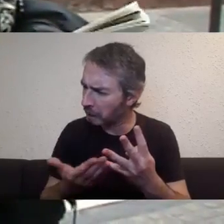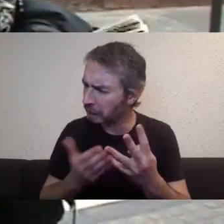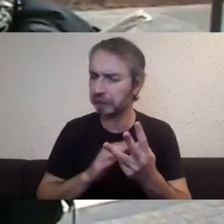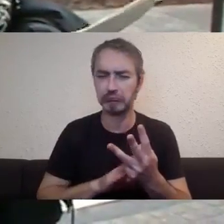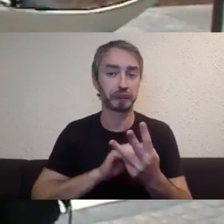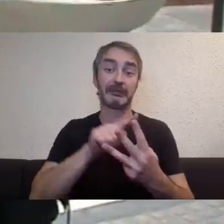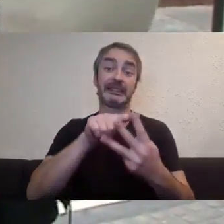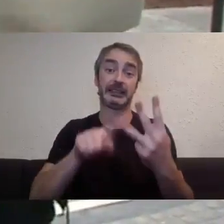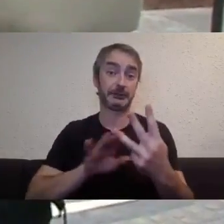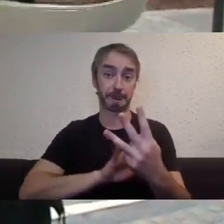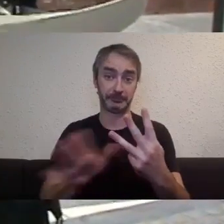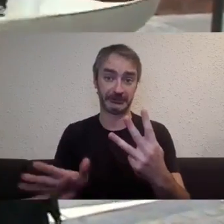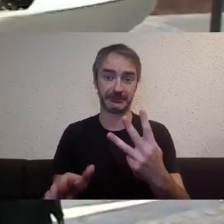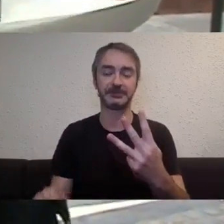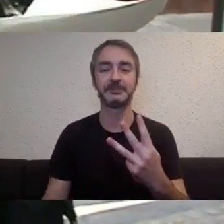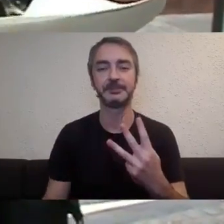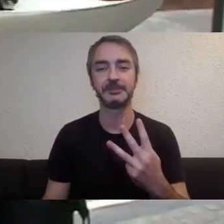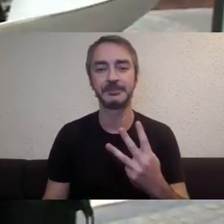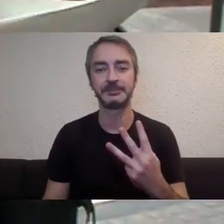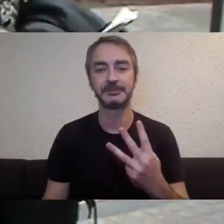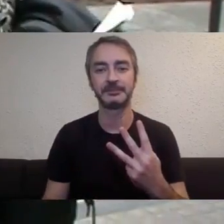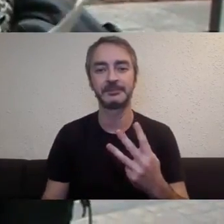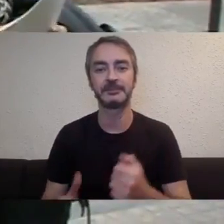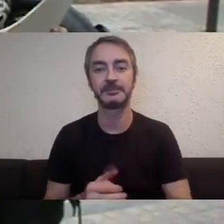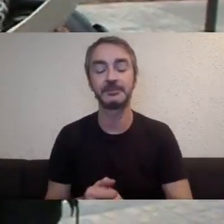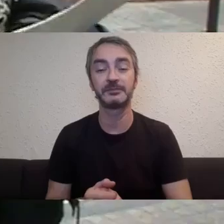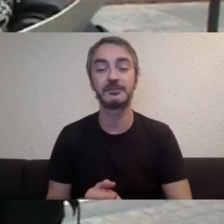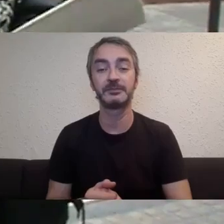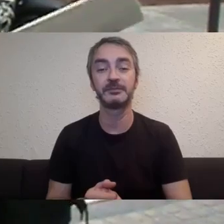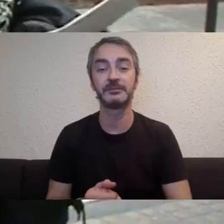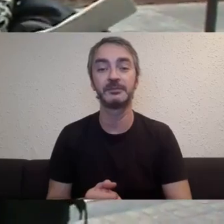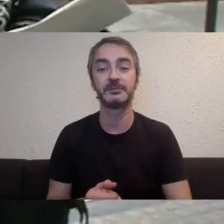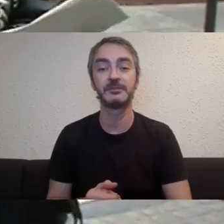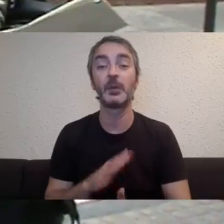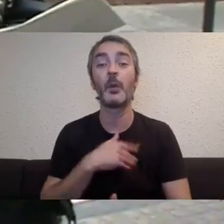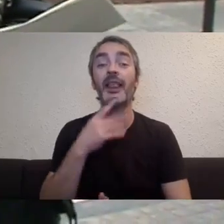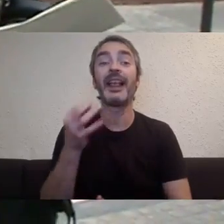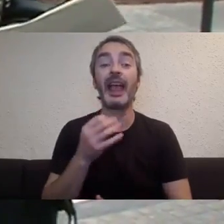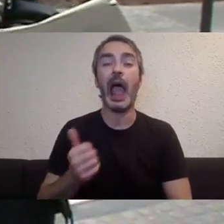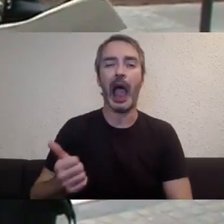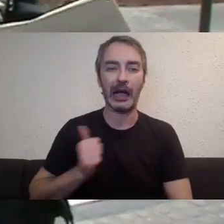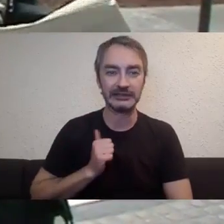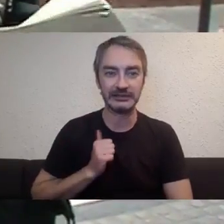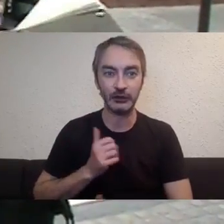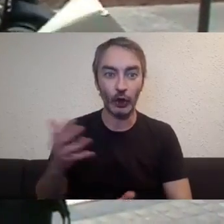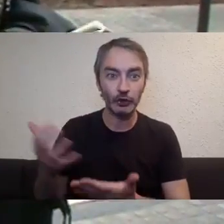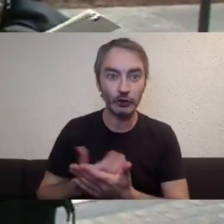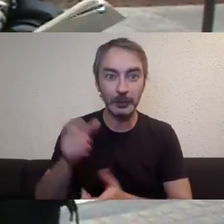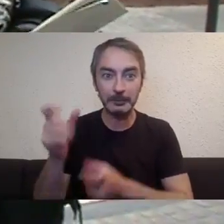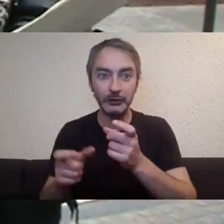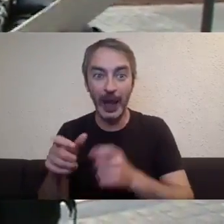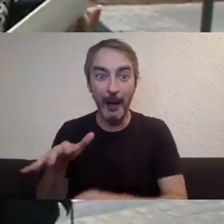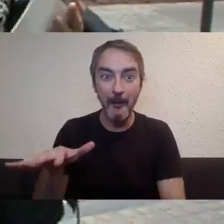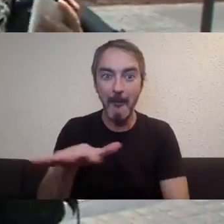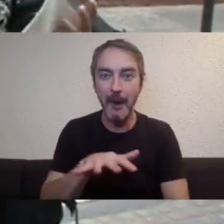tres. Que diguem que van aprofitar que pràcticament tothom del barri estava a la defensa